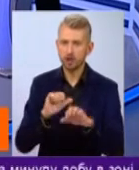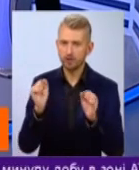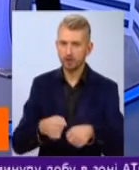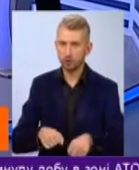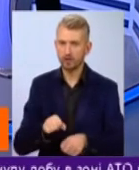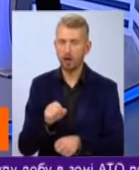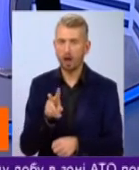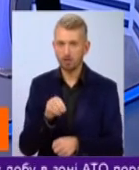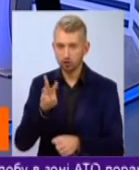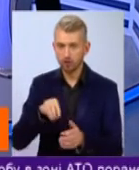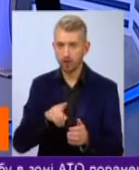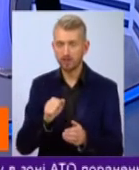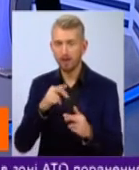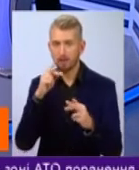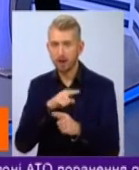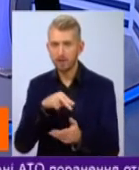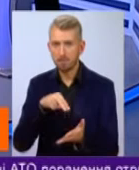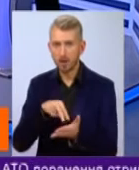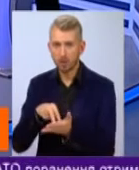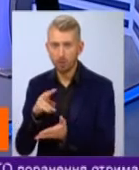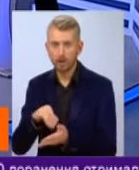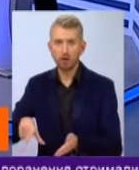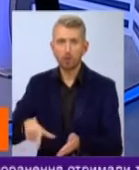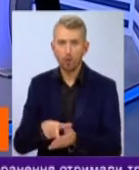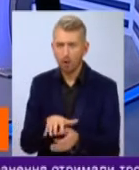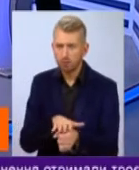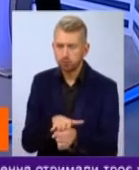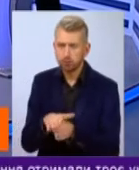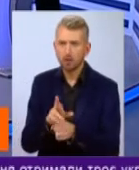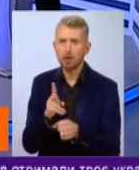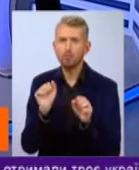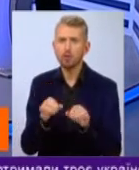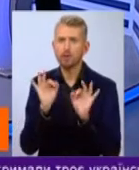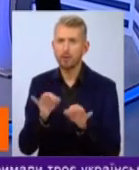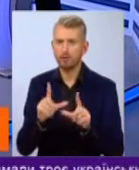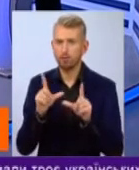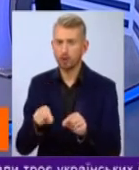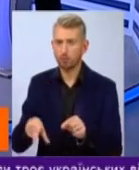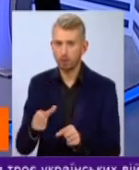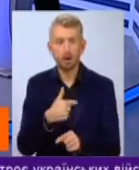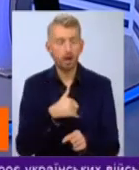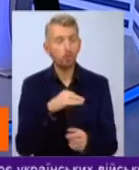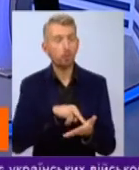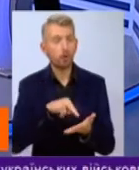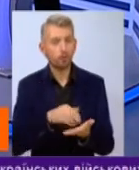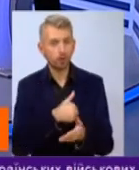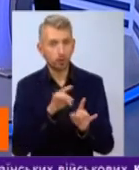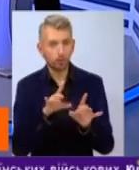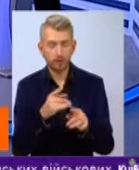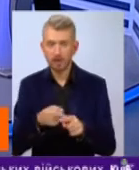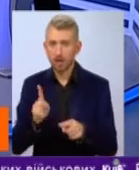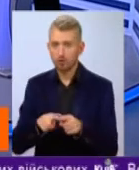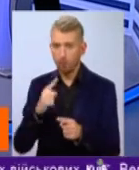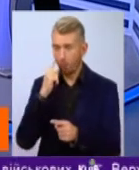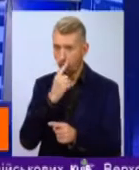ж штрафувати за неправильні парковки. Дорога захаращена. Як можна правильно проїхати по дорозі? Я якраз про парковку хотіла розповісти. Так. Для цього ж інструмент